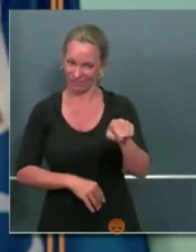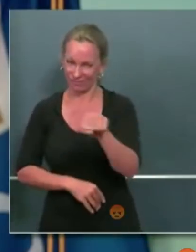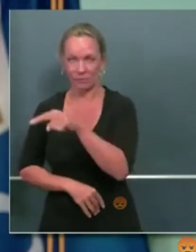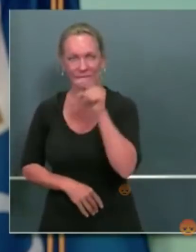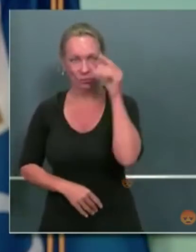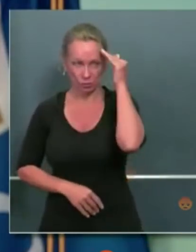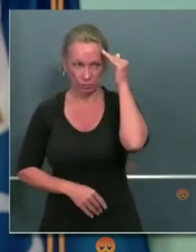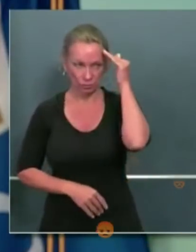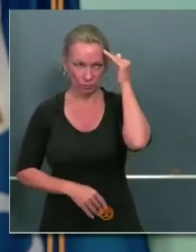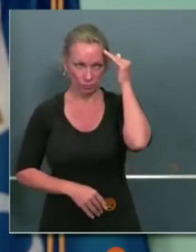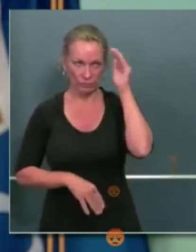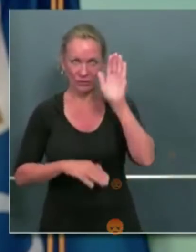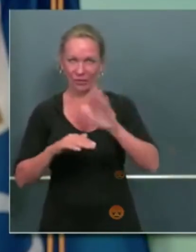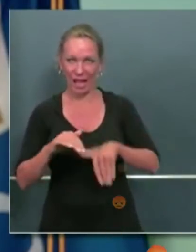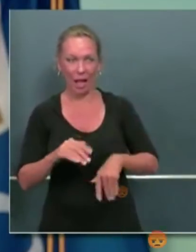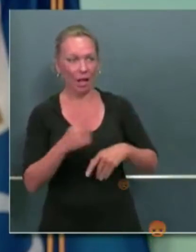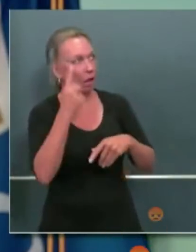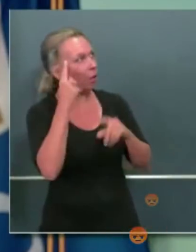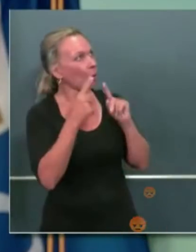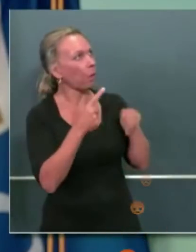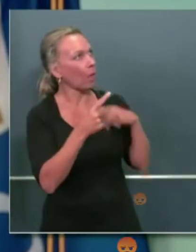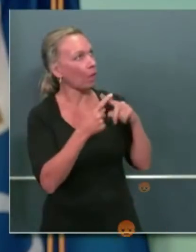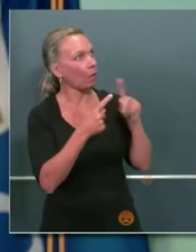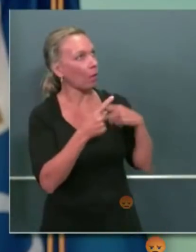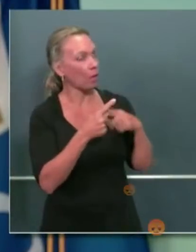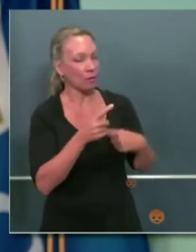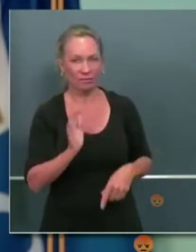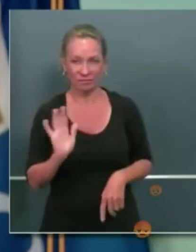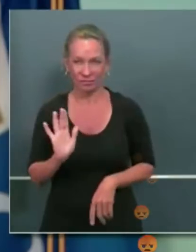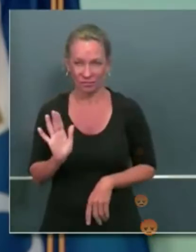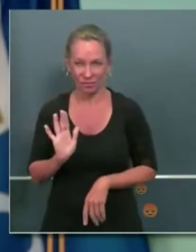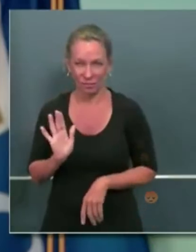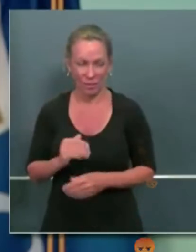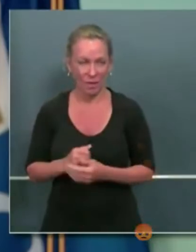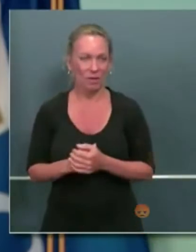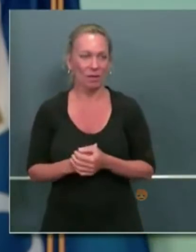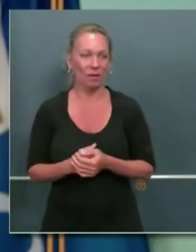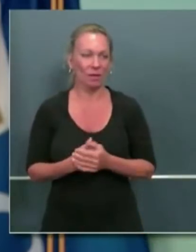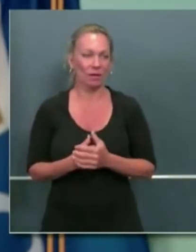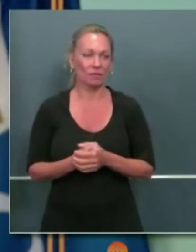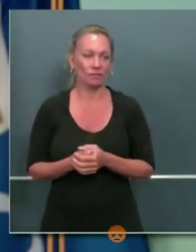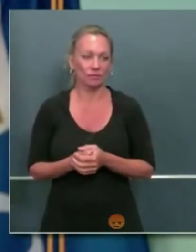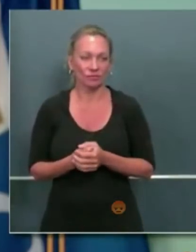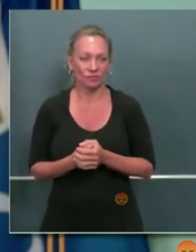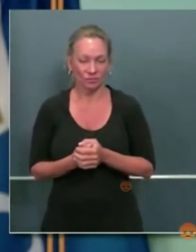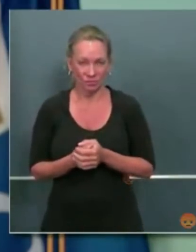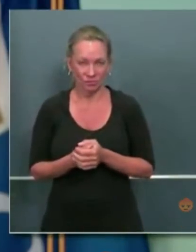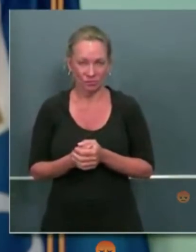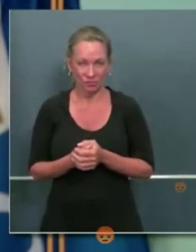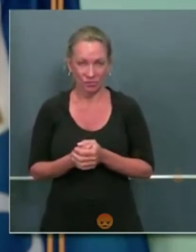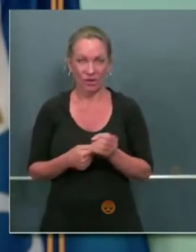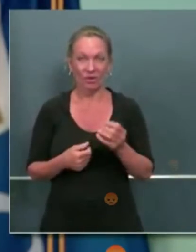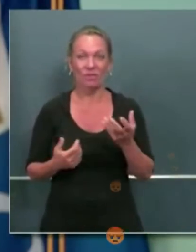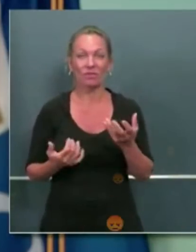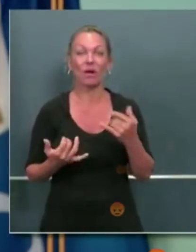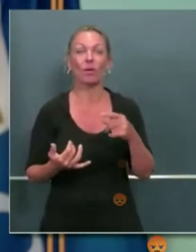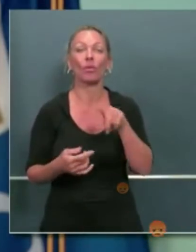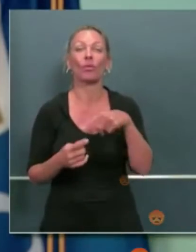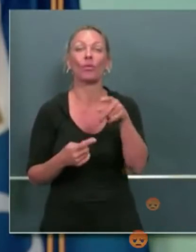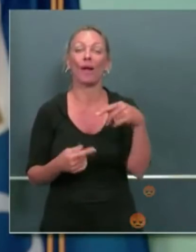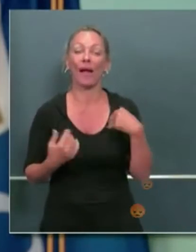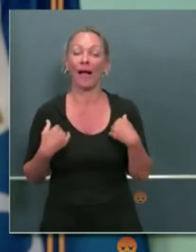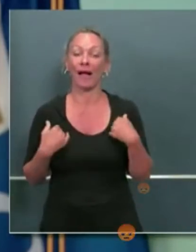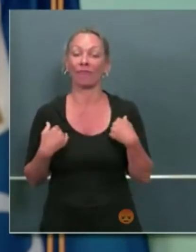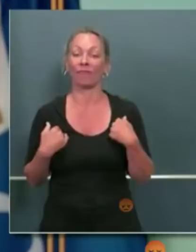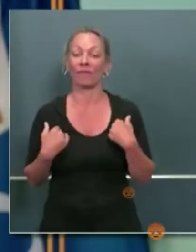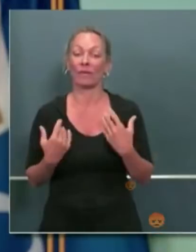đó. Nhưng mà có nhiều người đặt cái vấn đề là tại sao nhắc gì vấn đề các cuộc biểu tình, cấm các cuộc biểu tình không